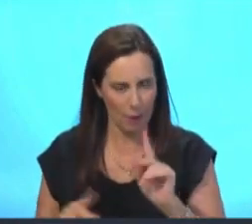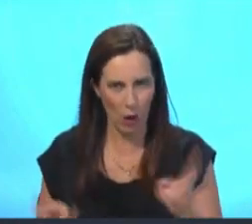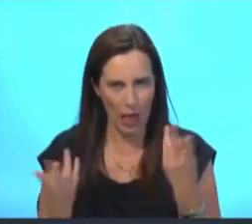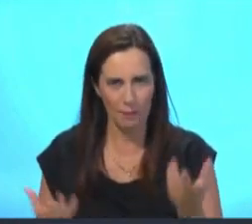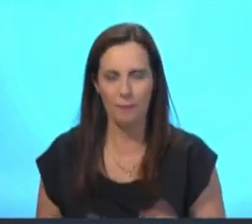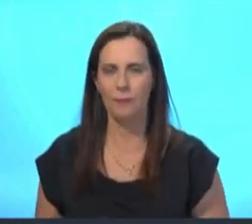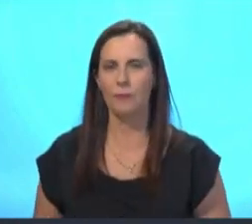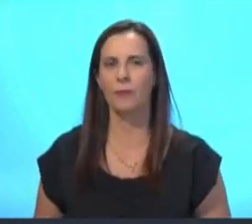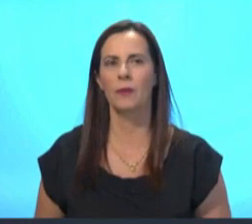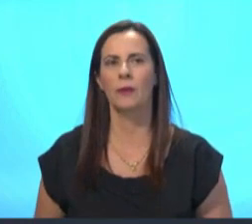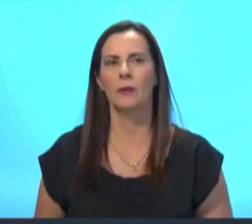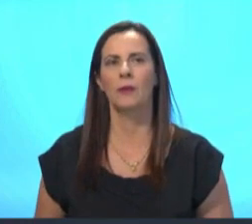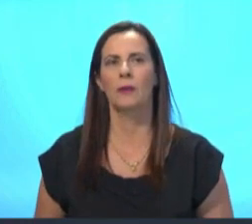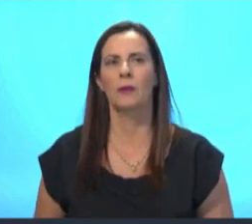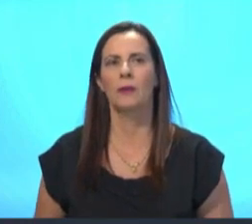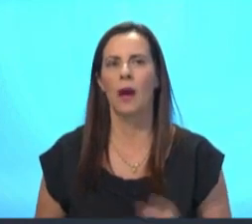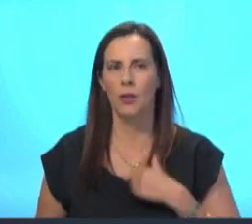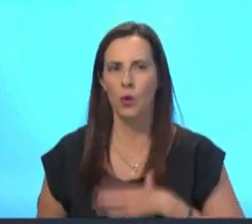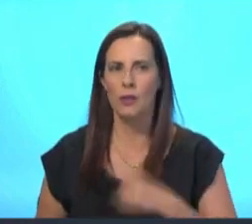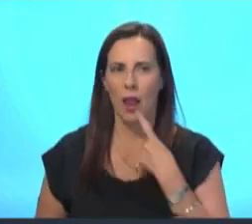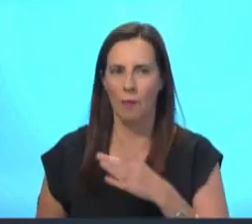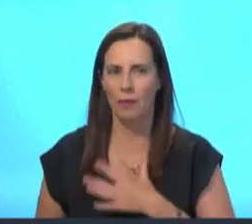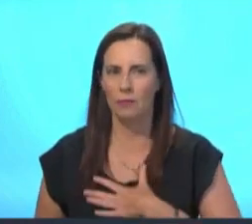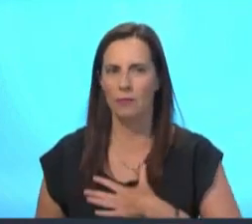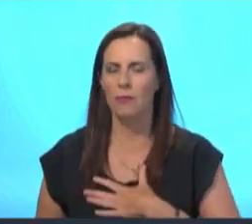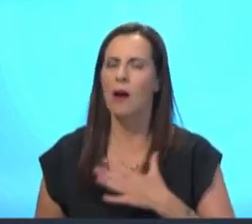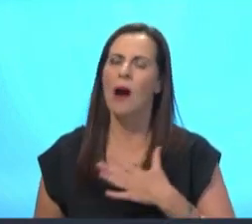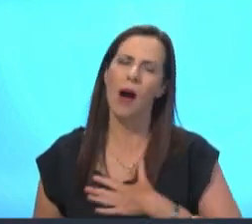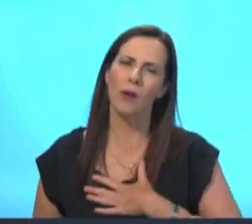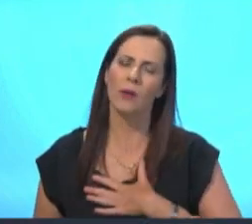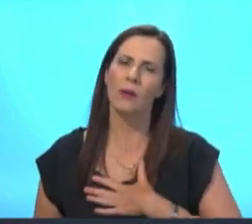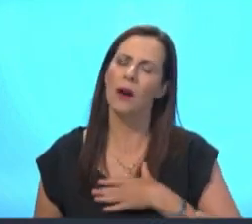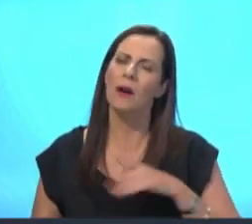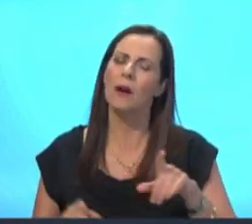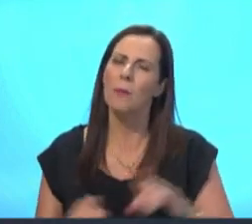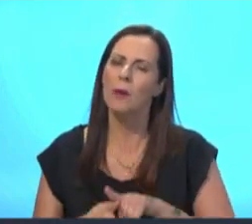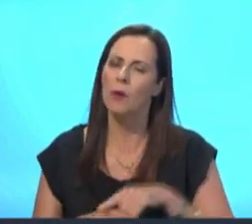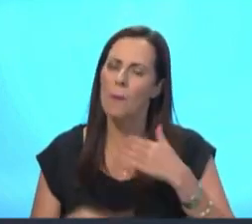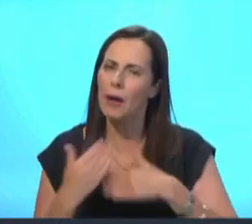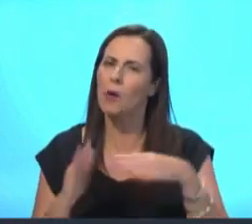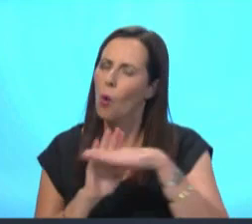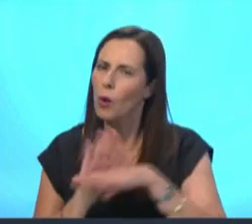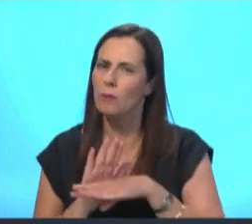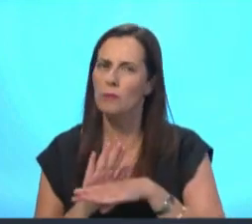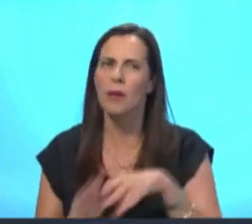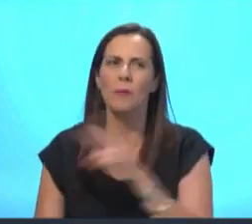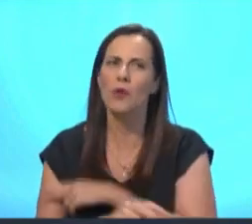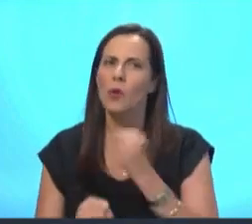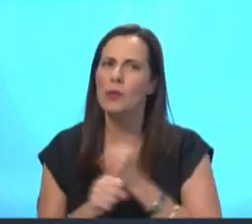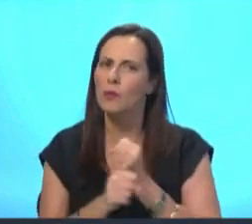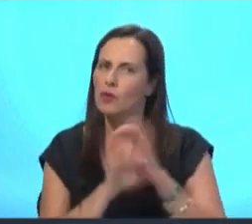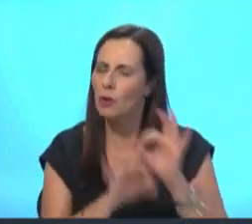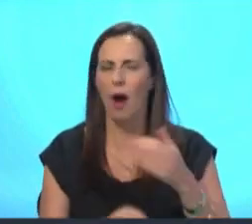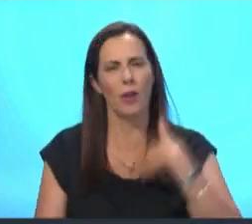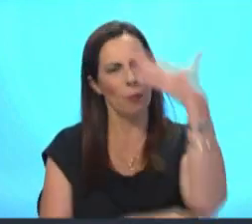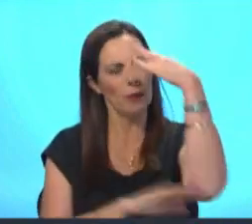קלים. אני רוצה לומר, אנחנו נמצאים במנגנון חוקי. המשטרה עושה את עבודתה,